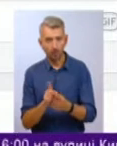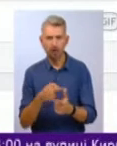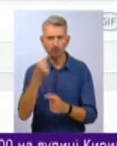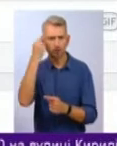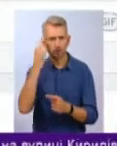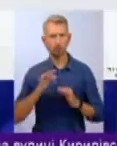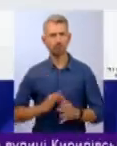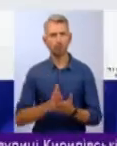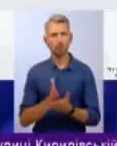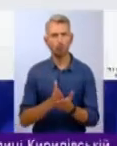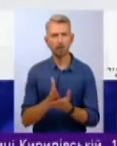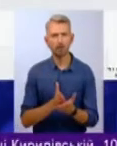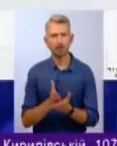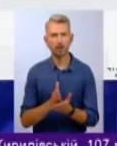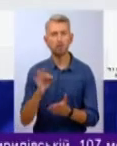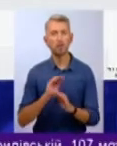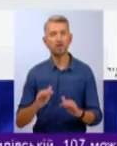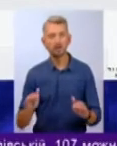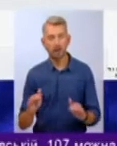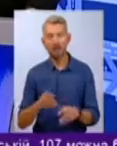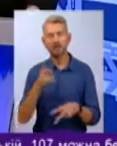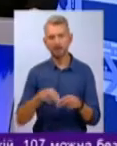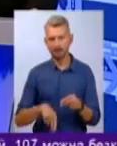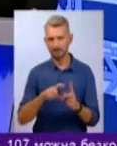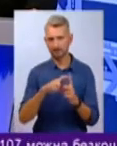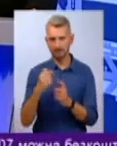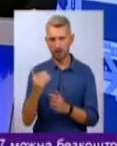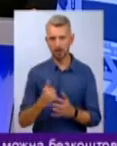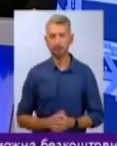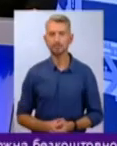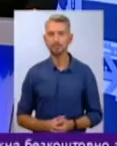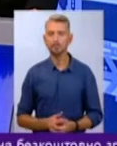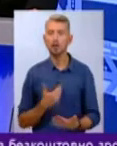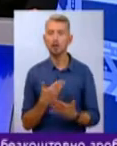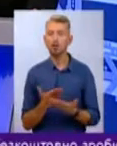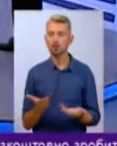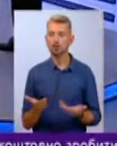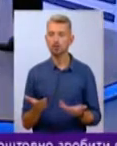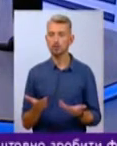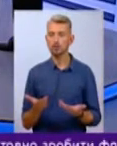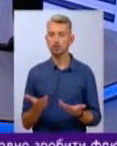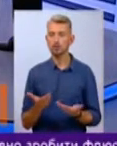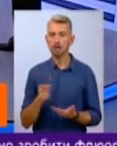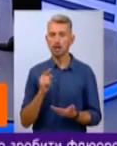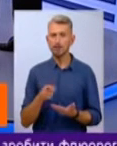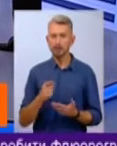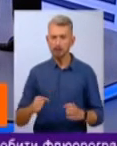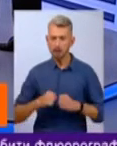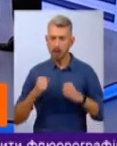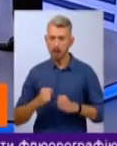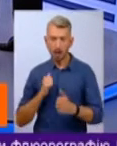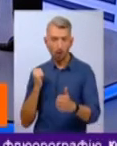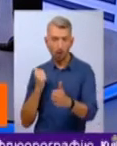думають чиновники про дітей? Кінець цитати. От в цій гонитві за змінами,